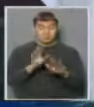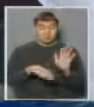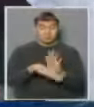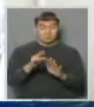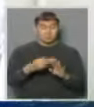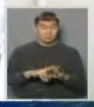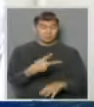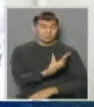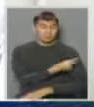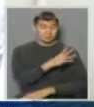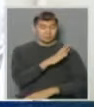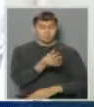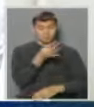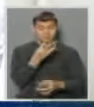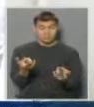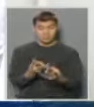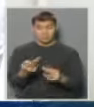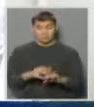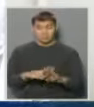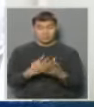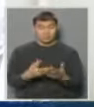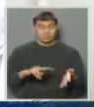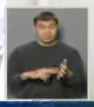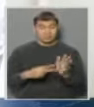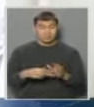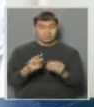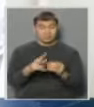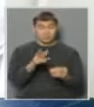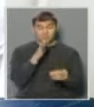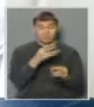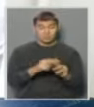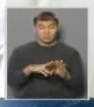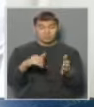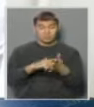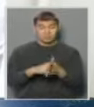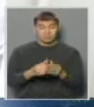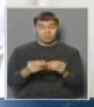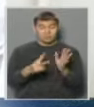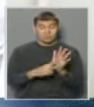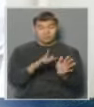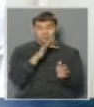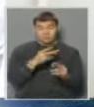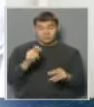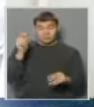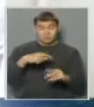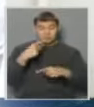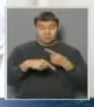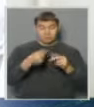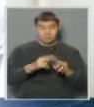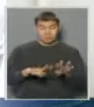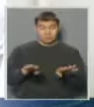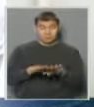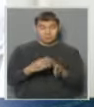жолы екпе дейді мамандар. Негізі жалпы жоспар бойынша 12 жастан 18-ге дейін. Бірақ біз осы келген келешкен